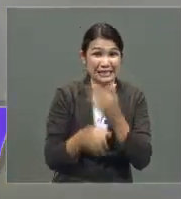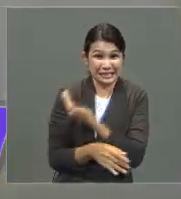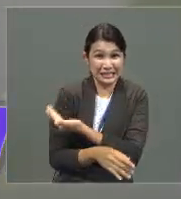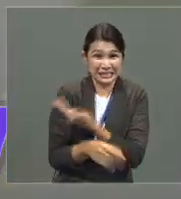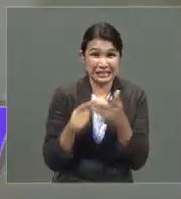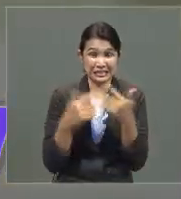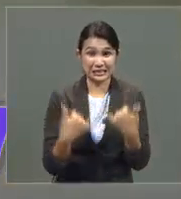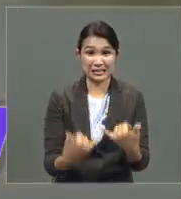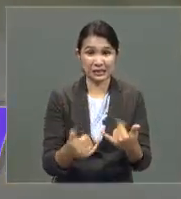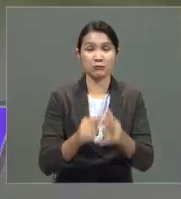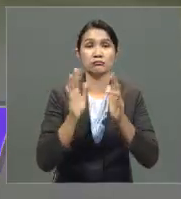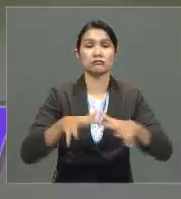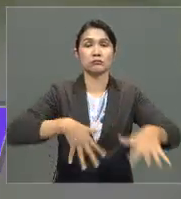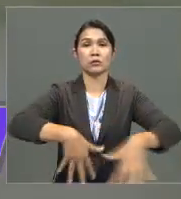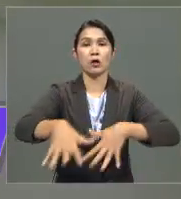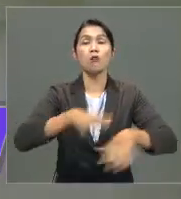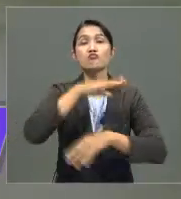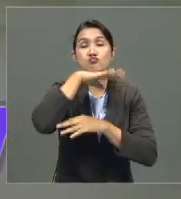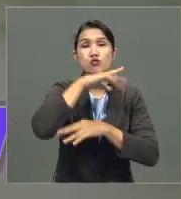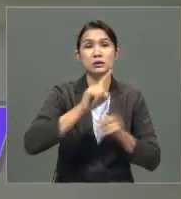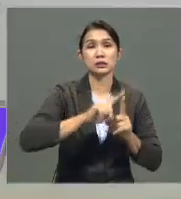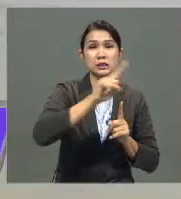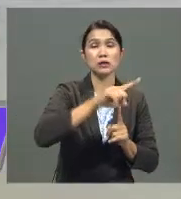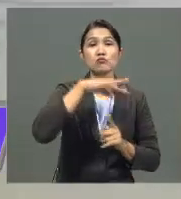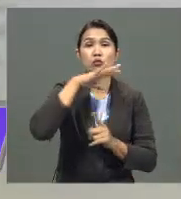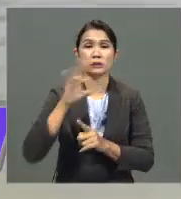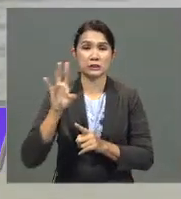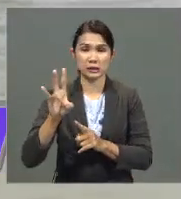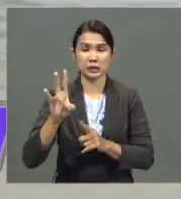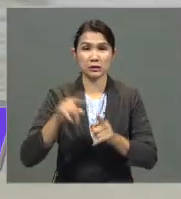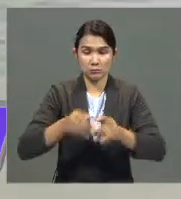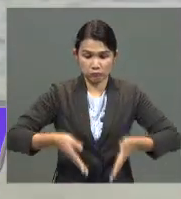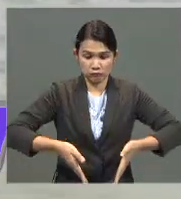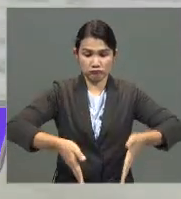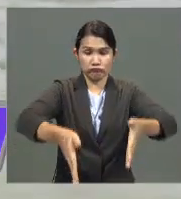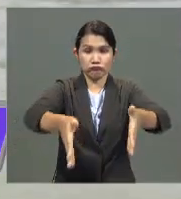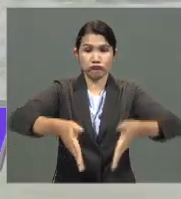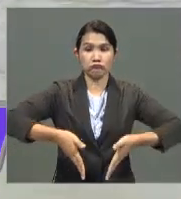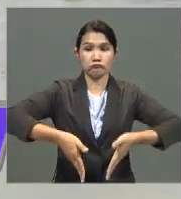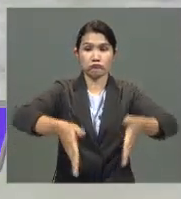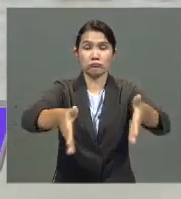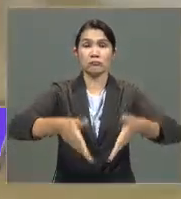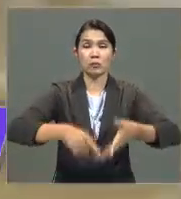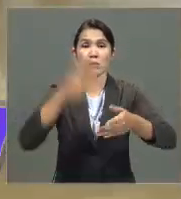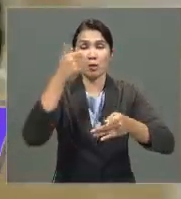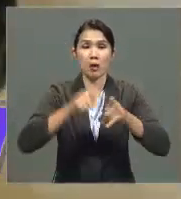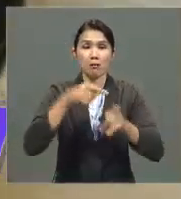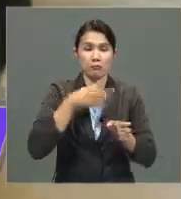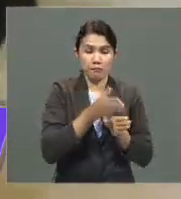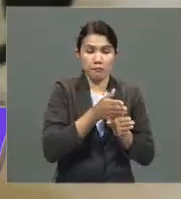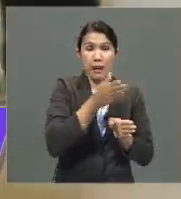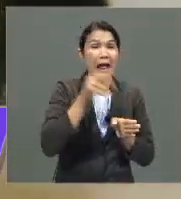อยู่ในขณะนี้นะครับเป็นประชาชนในส่วนของหมู่ที่ 1หมู่ที่ 7ถึงอยู่ในเส้นทางความเสียหายหลังจากที่มีปากพนัง